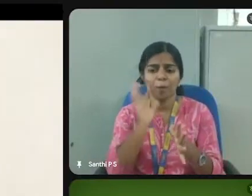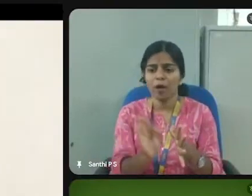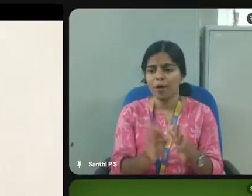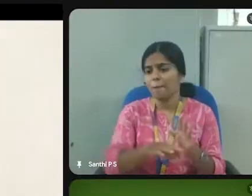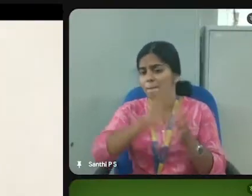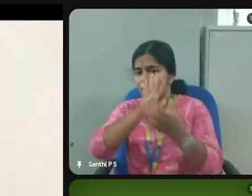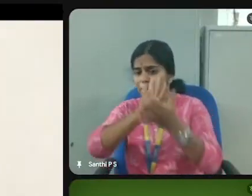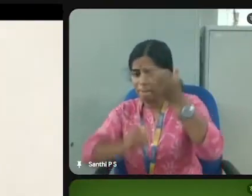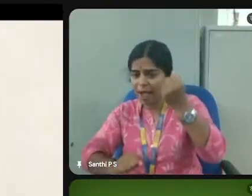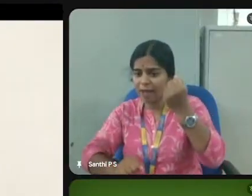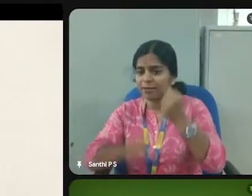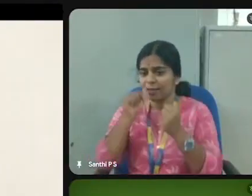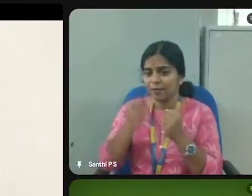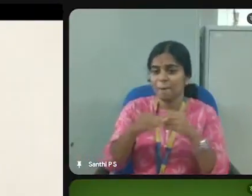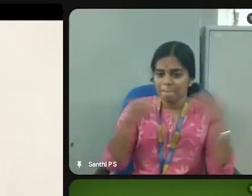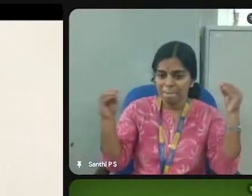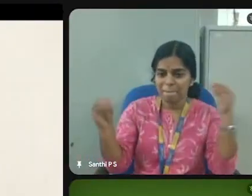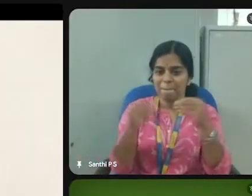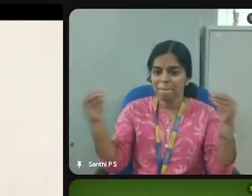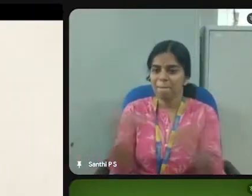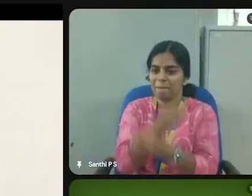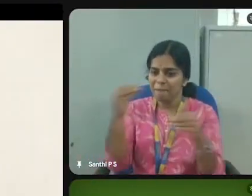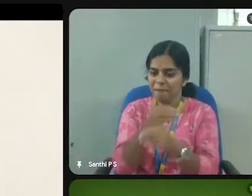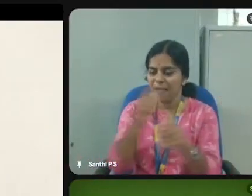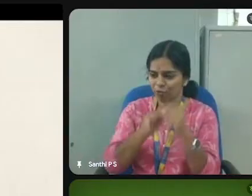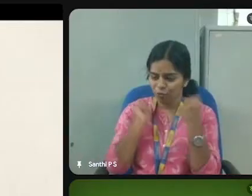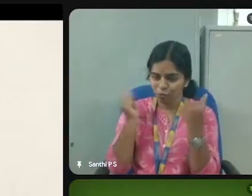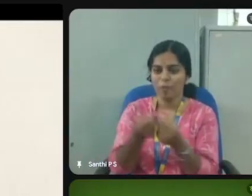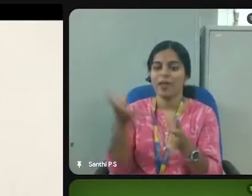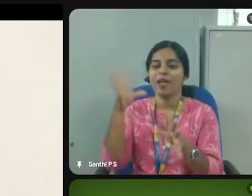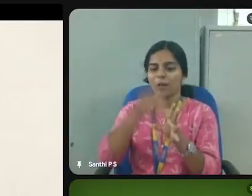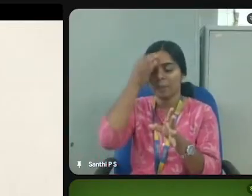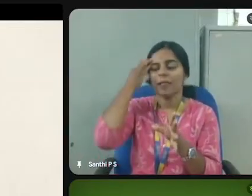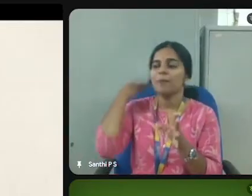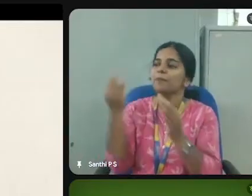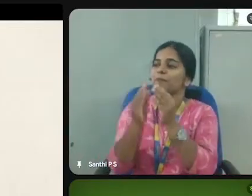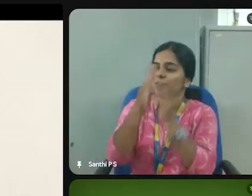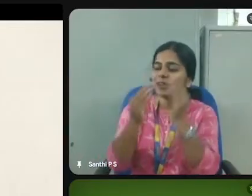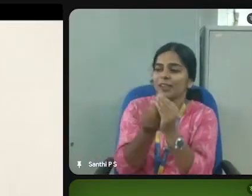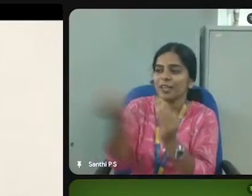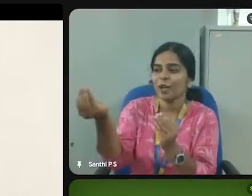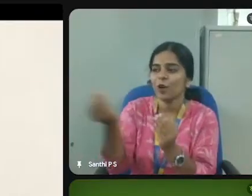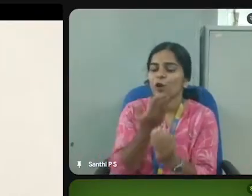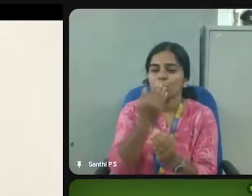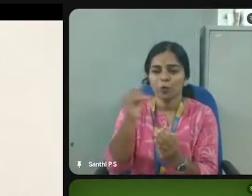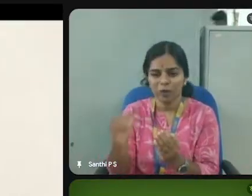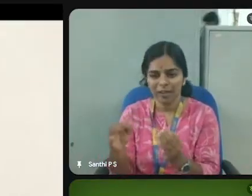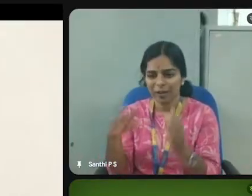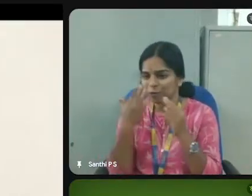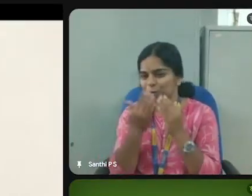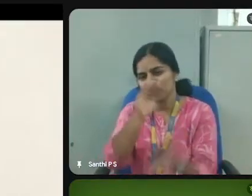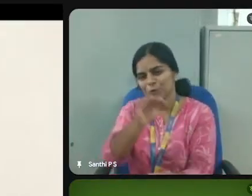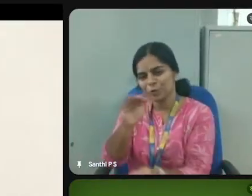ബാക്കിയുള്ള അവരെ പിയർ ഗ്രൂപ്പ്, അവരെ അടുത്തുള്ള കുട്ടികളായിട്ട് കുറച്ച് പ്ലേ കുറച്ച് കൂടുതൽ അവർക്ക്